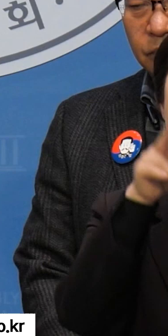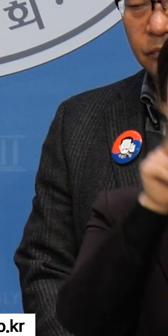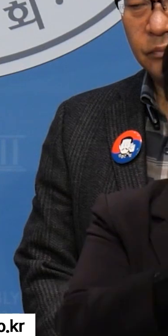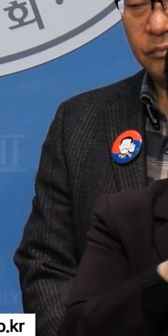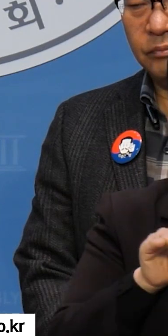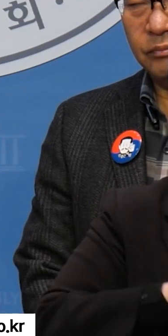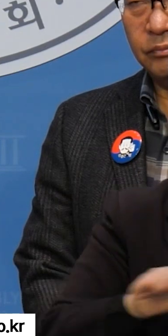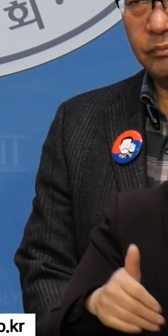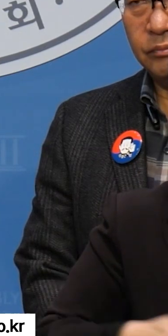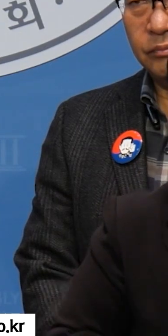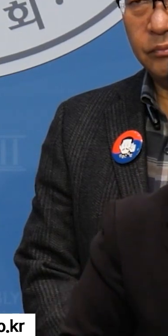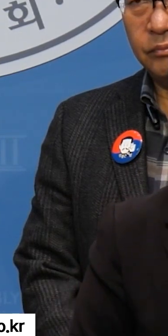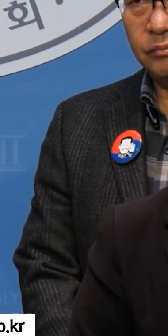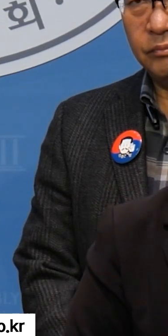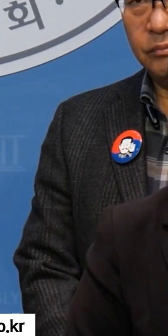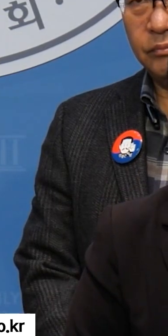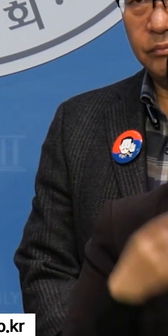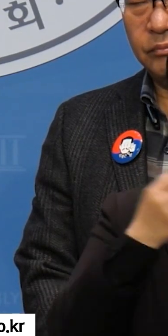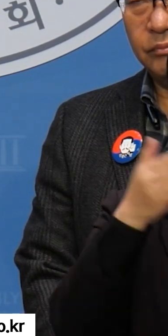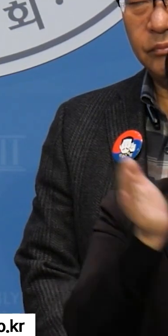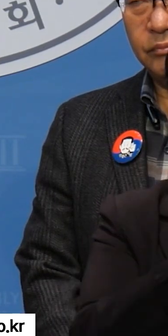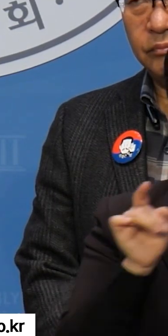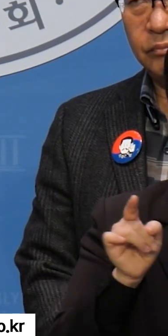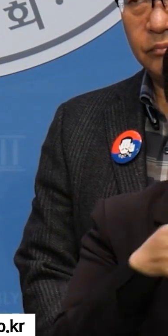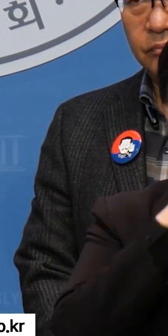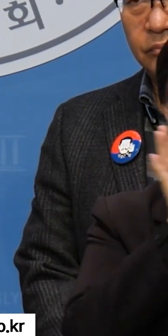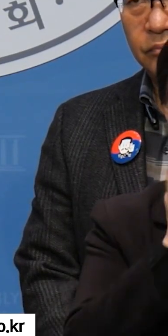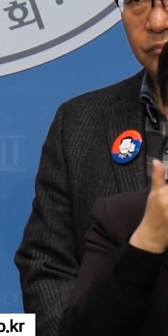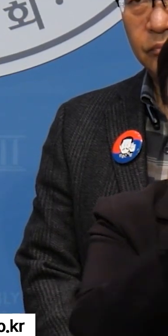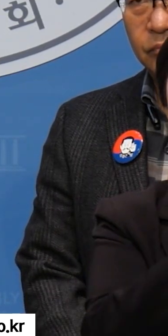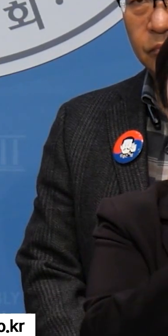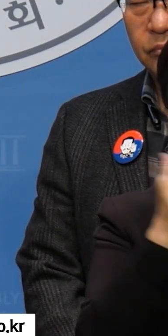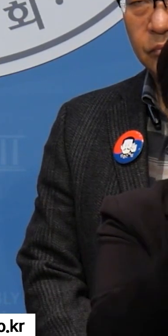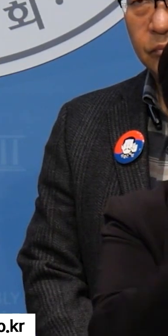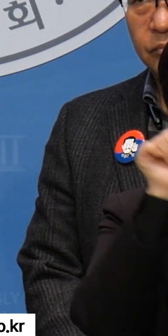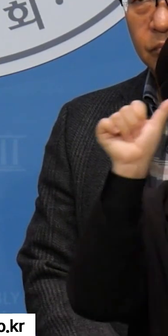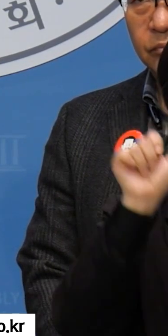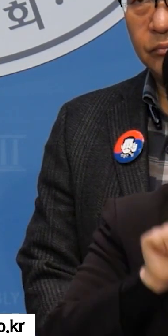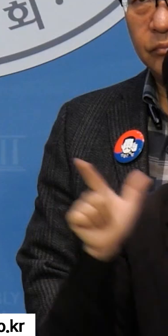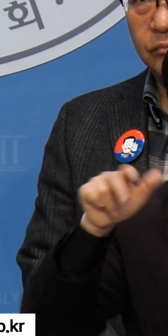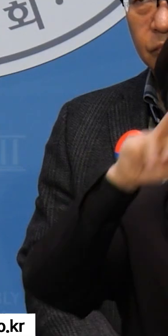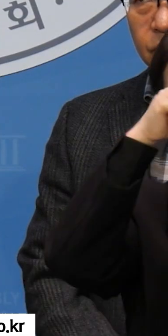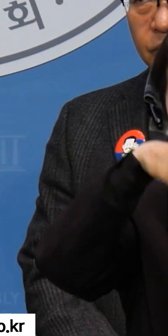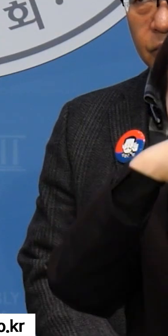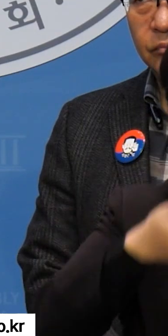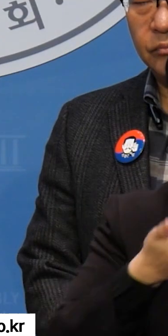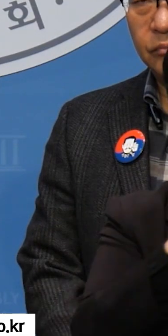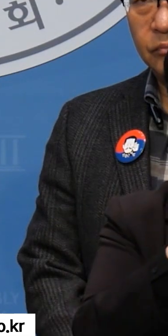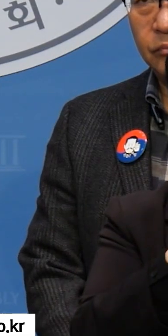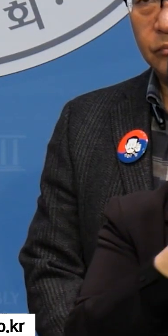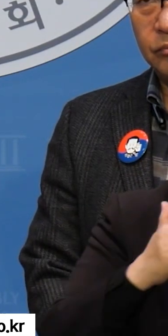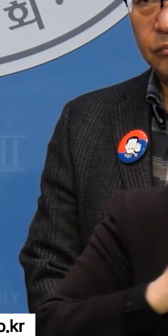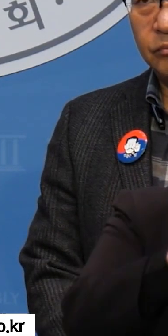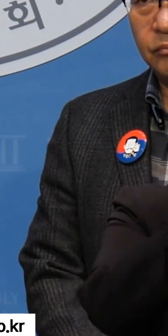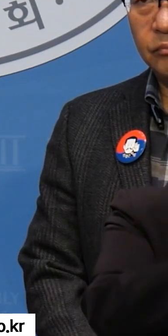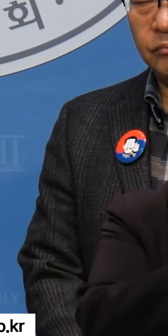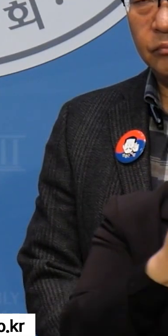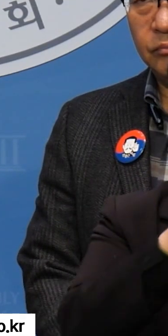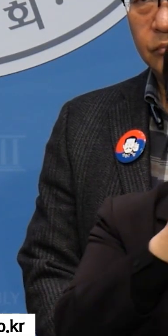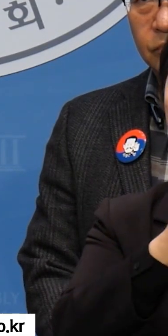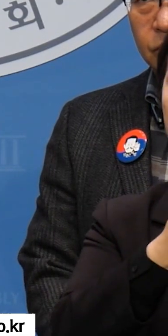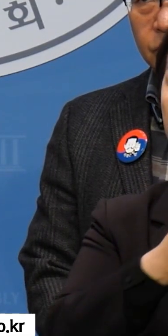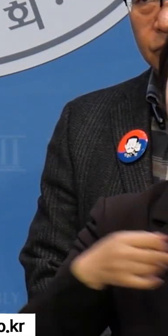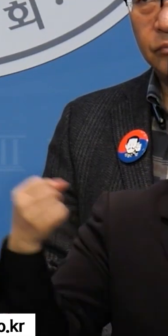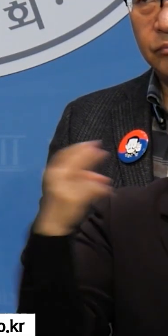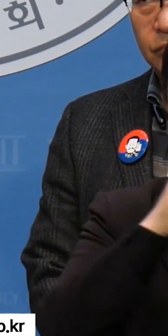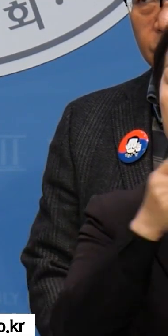정리가 시급합니다. 민주당은 경로당 주 5일 점심 밥상을 추진하겠습니다.